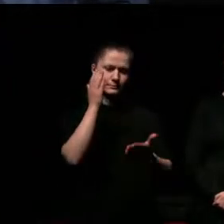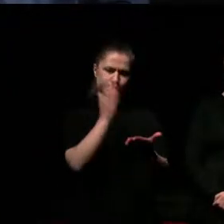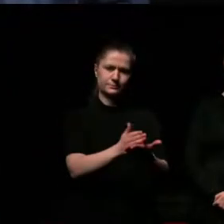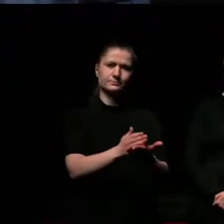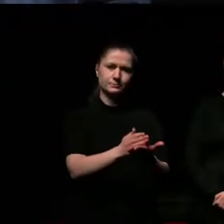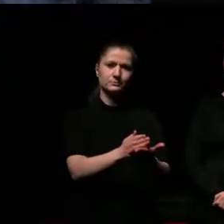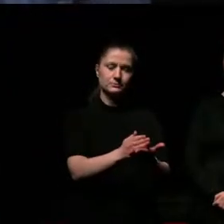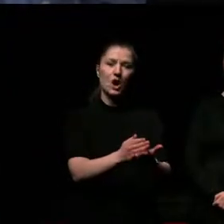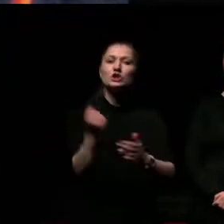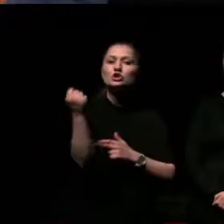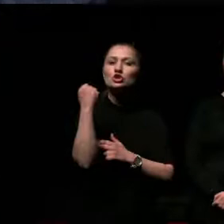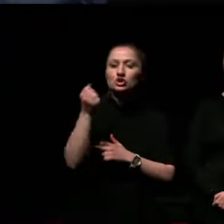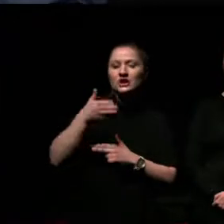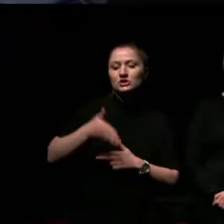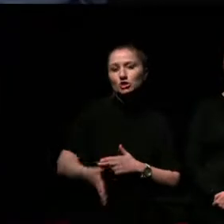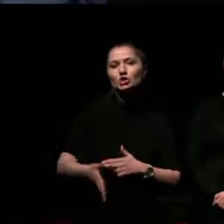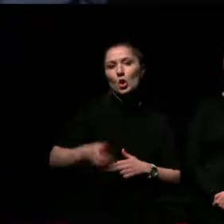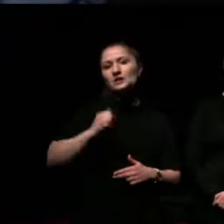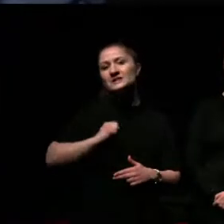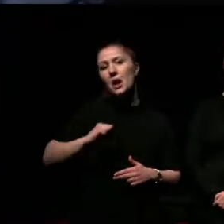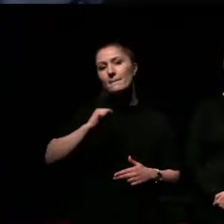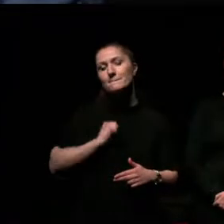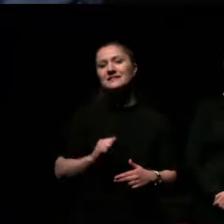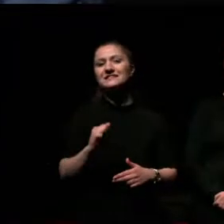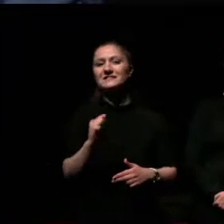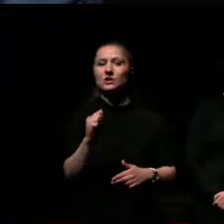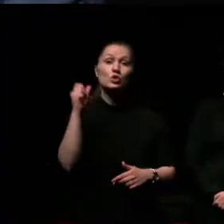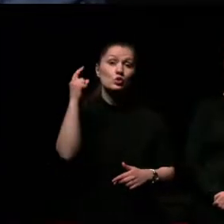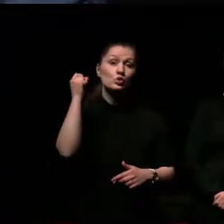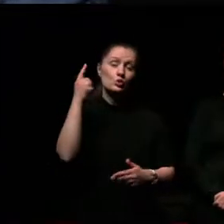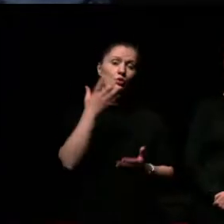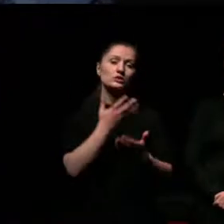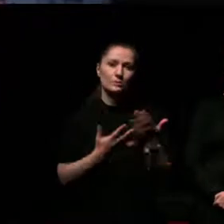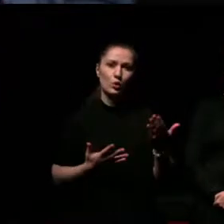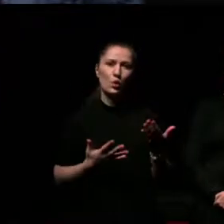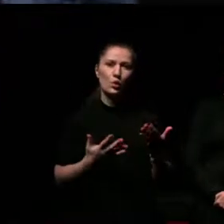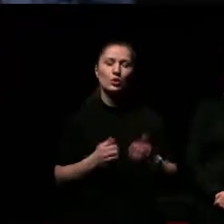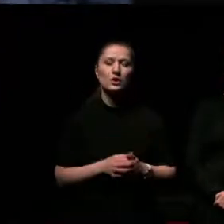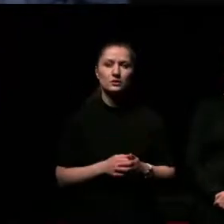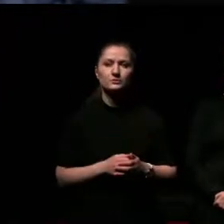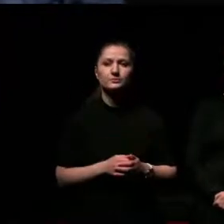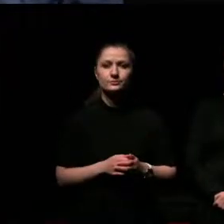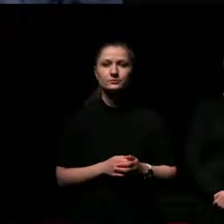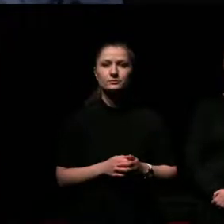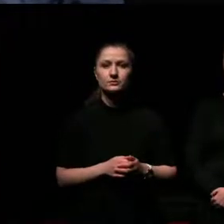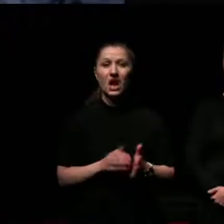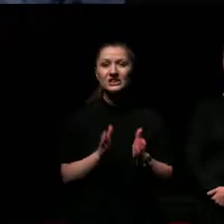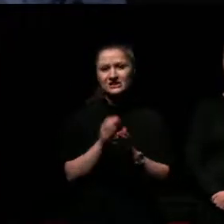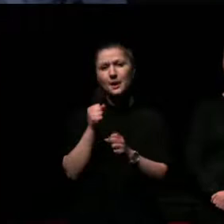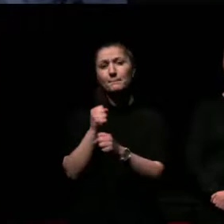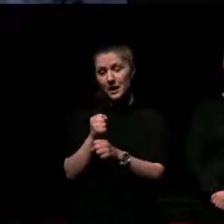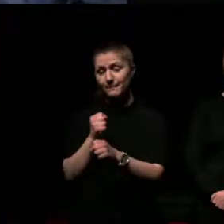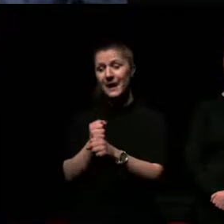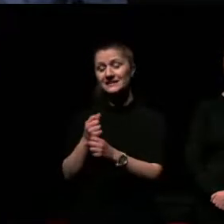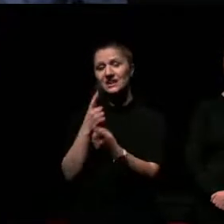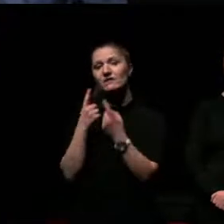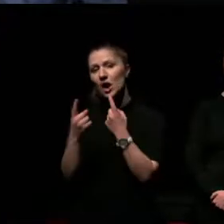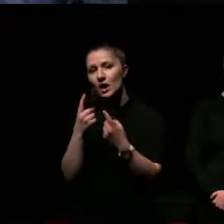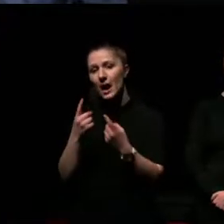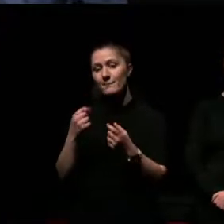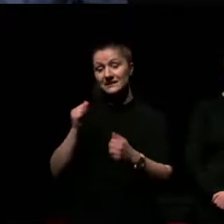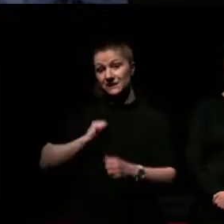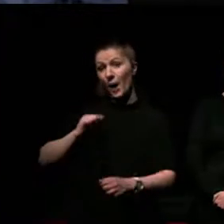de skulle styrke sørsamisk kultur og språk. De skulle gå inn i en samarbeidsavtale med